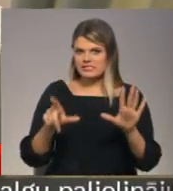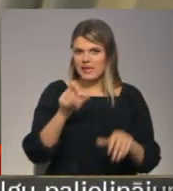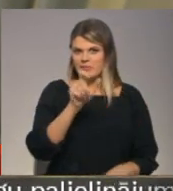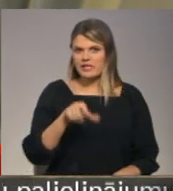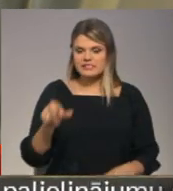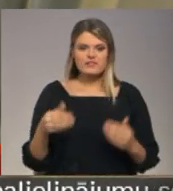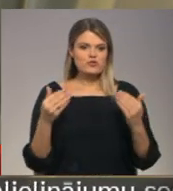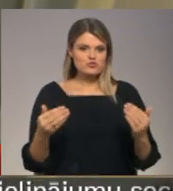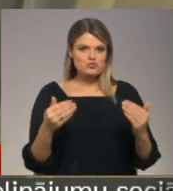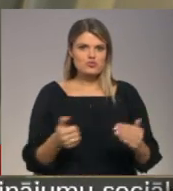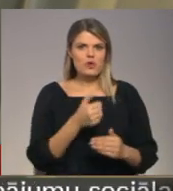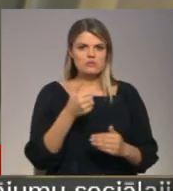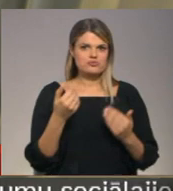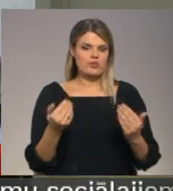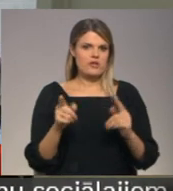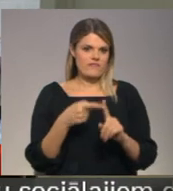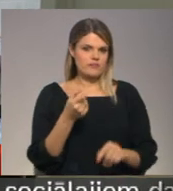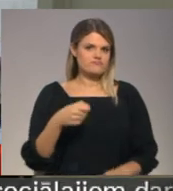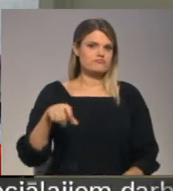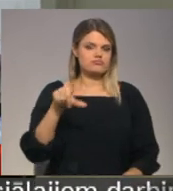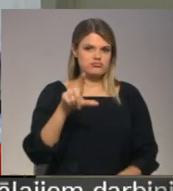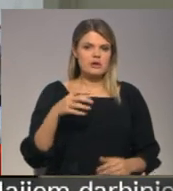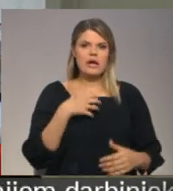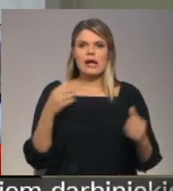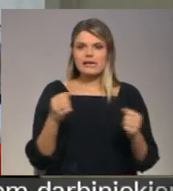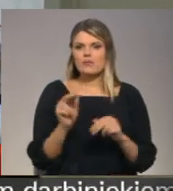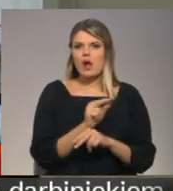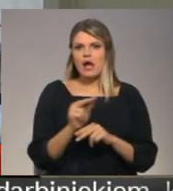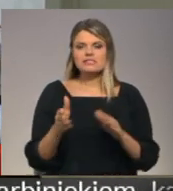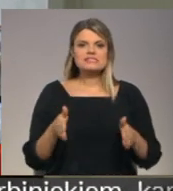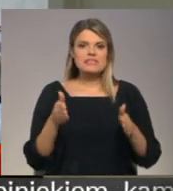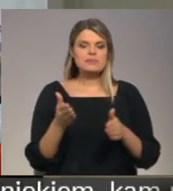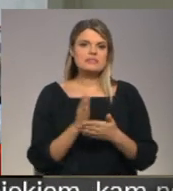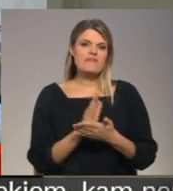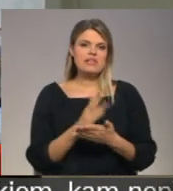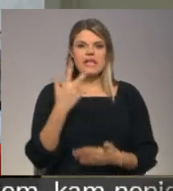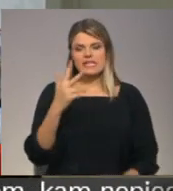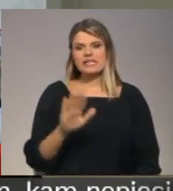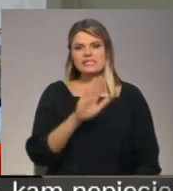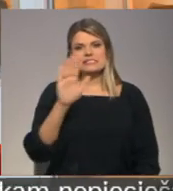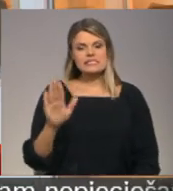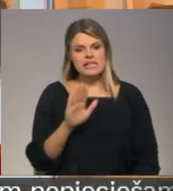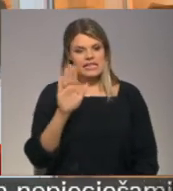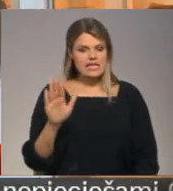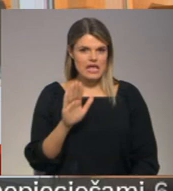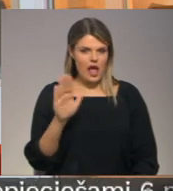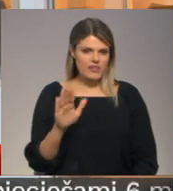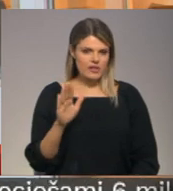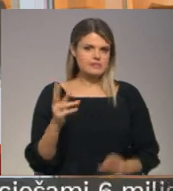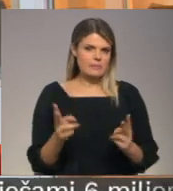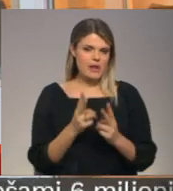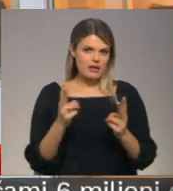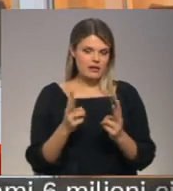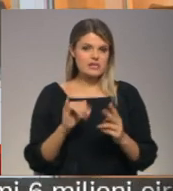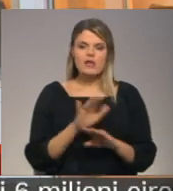šodienas statistika vēl tikai top. Gripu slimnīca ārstē vidēji 3 dienas, ja vien nav sākušās smagas komplikācijas, kas pārsvarā izpaužas kā